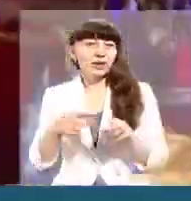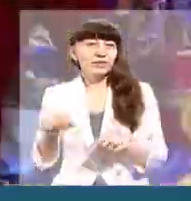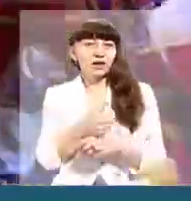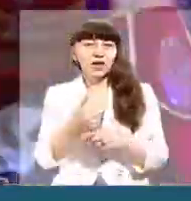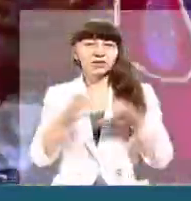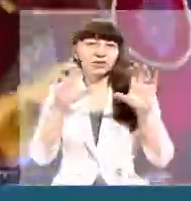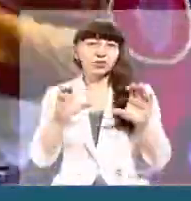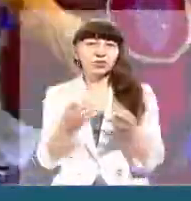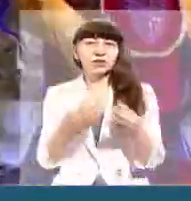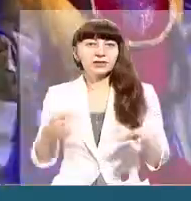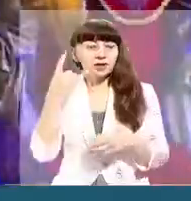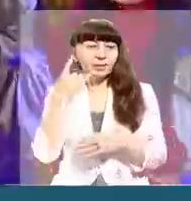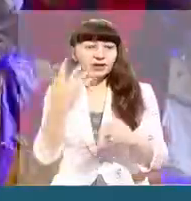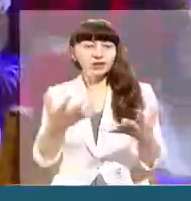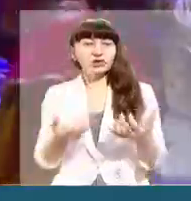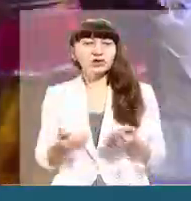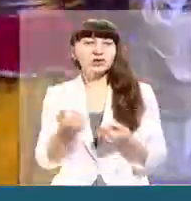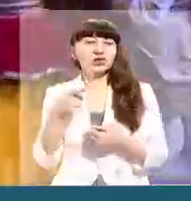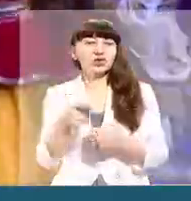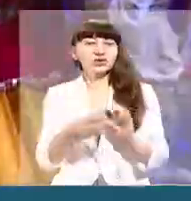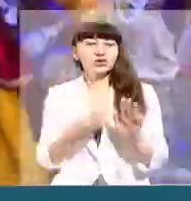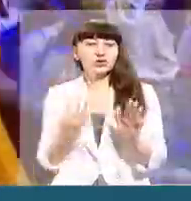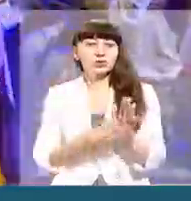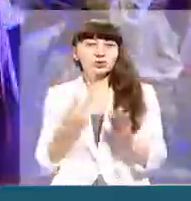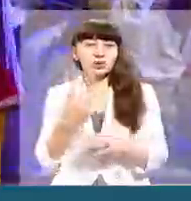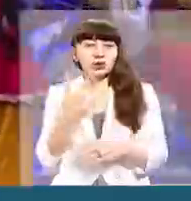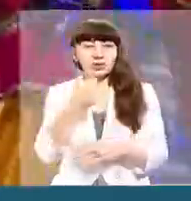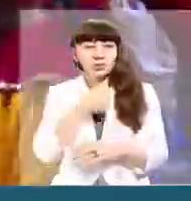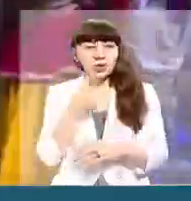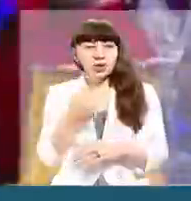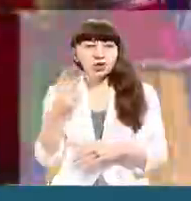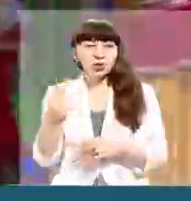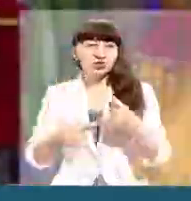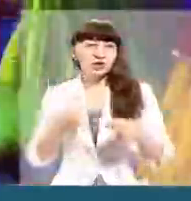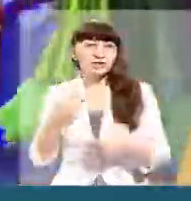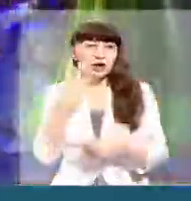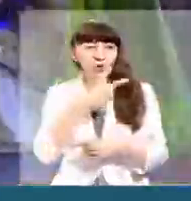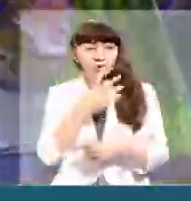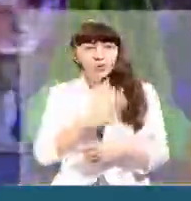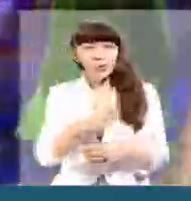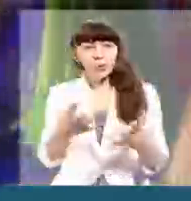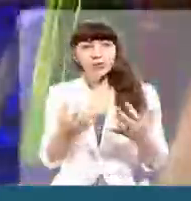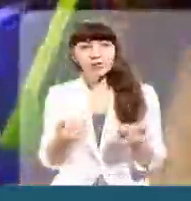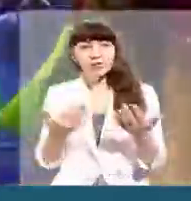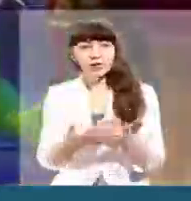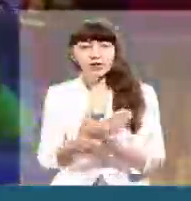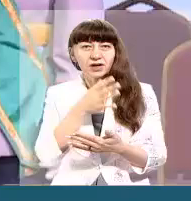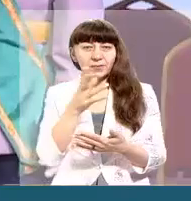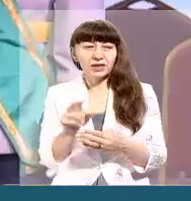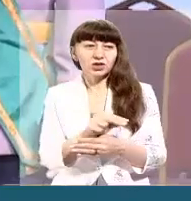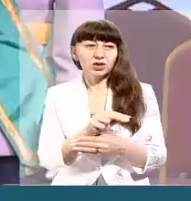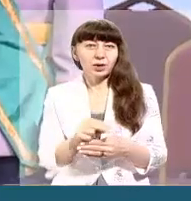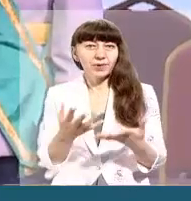Конституция независимой страны была принята в 1993 году. Однако спустя два года она была принята в современной